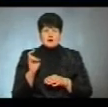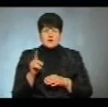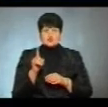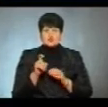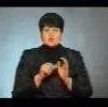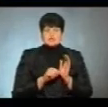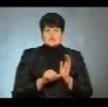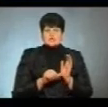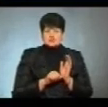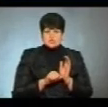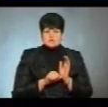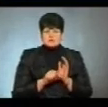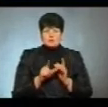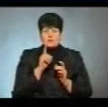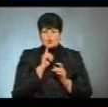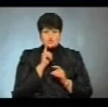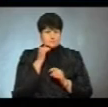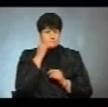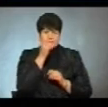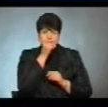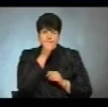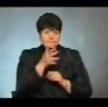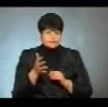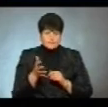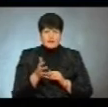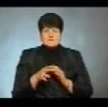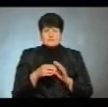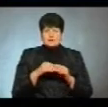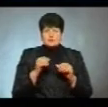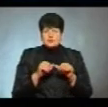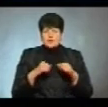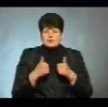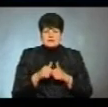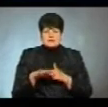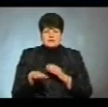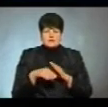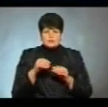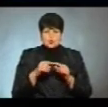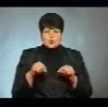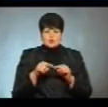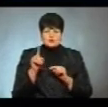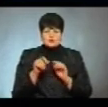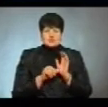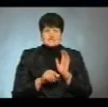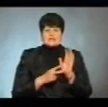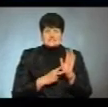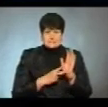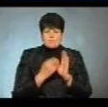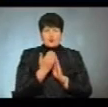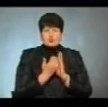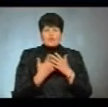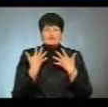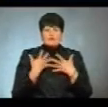Ванери Решетинської ми поки що не змогли додзвонитися. Виборча комісія територіального виборчого округу номер 167 протокол